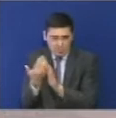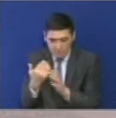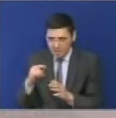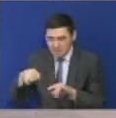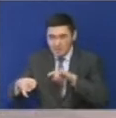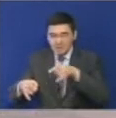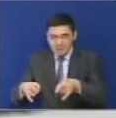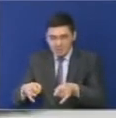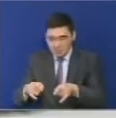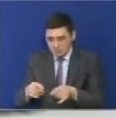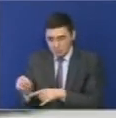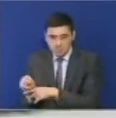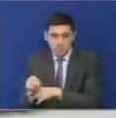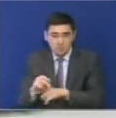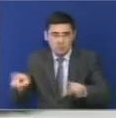тегістелуде.